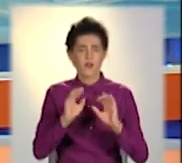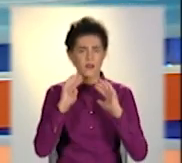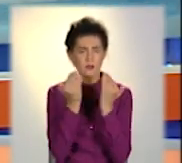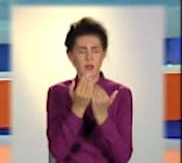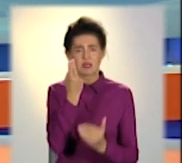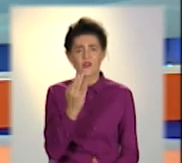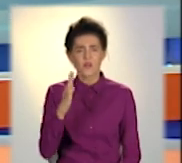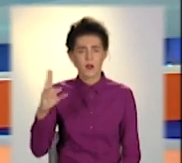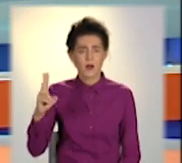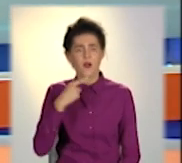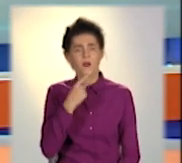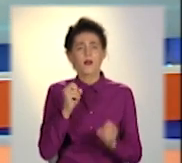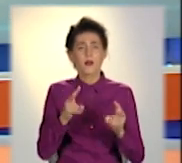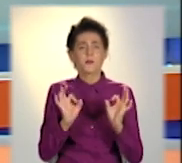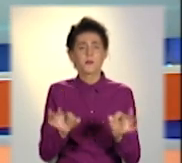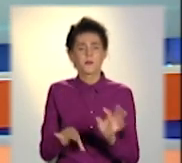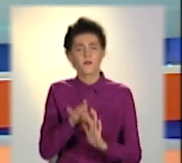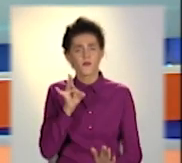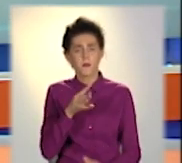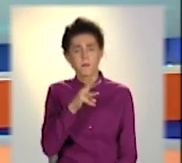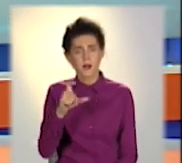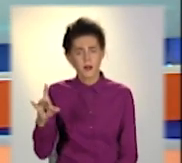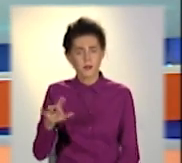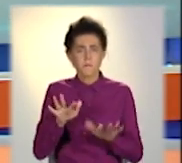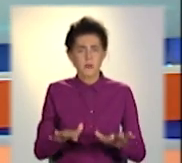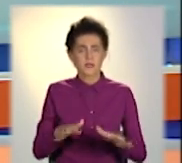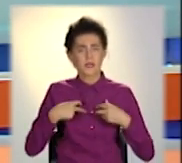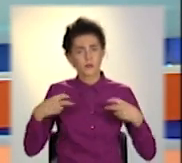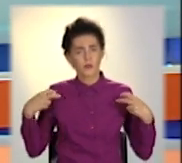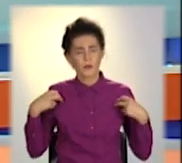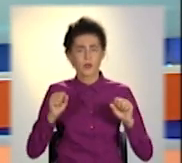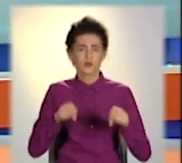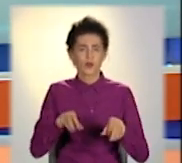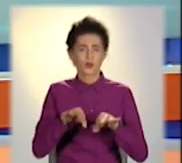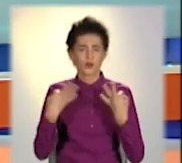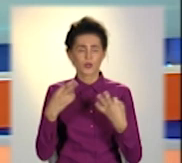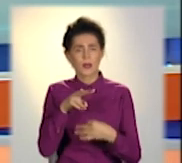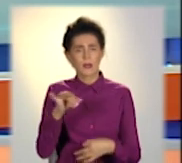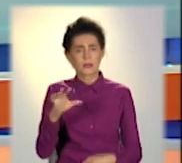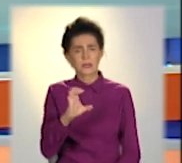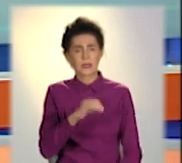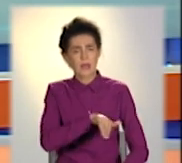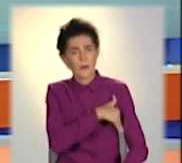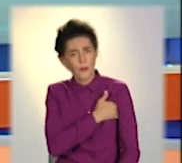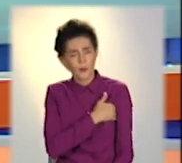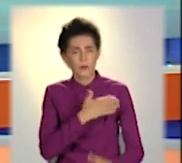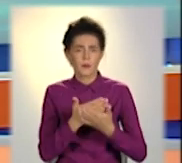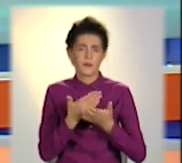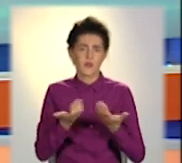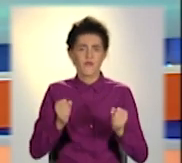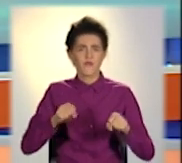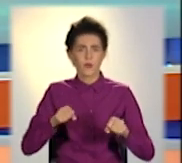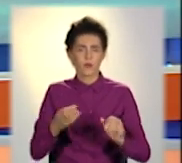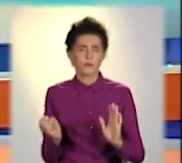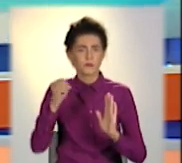вами обиратимемо мерів і місцевих депутатів. Чи пустять на дільницю з температурою і чи зможуть